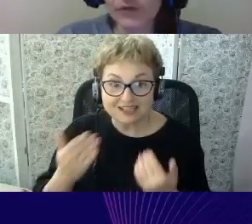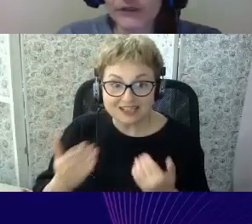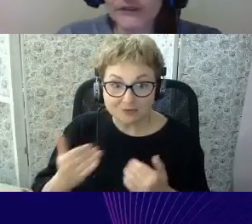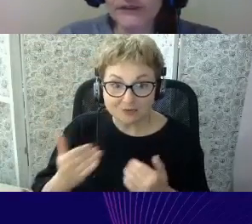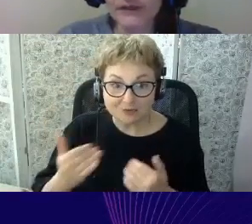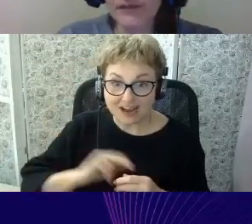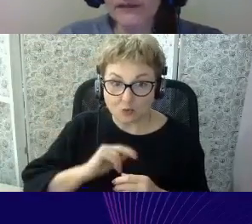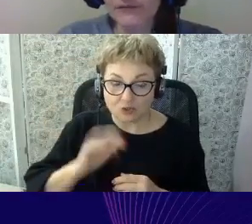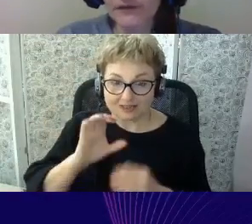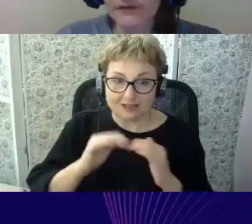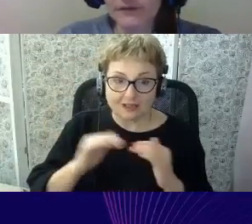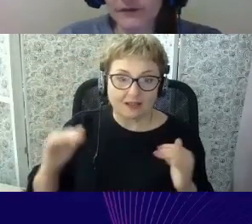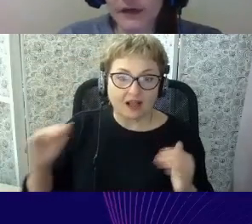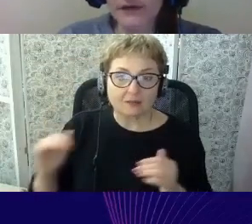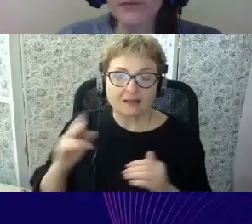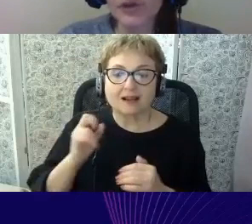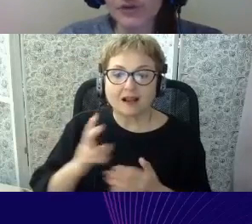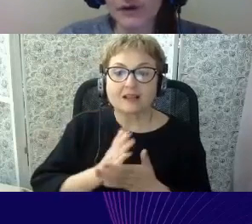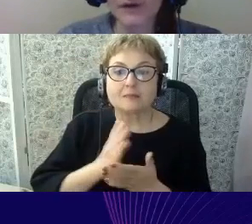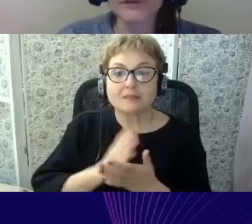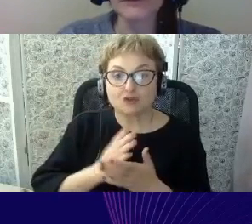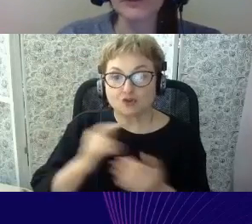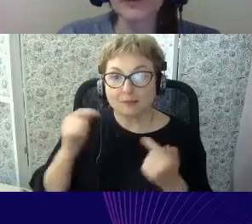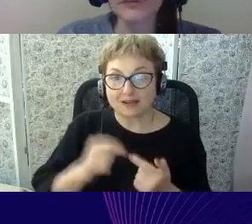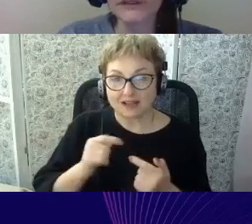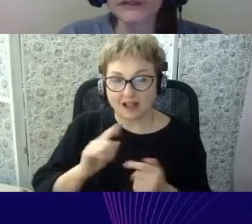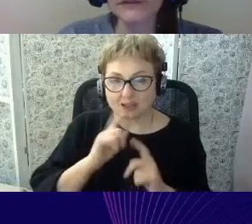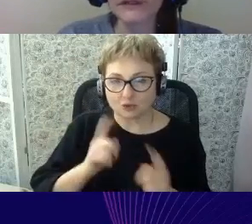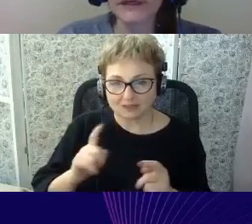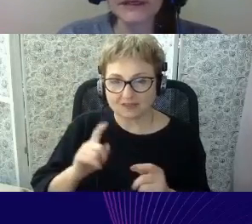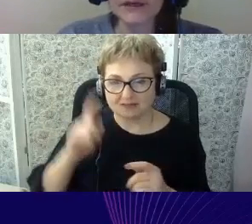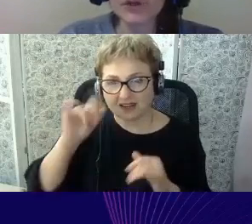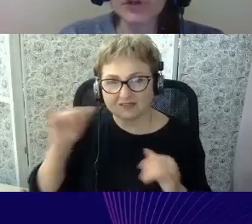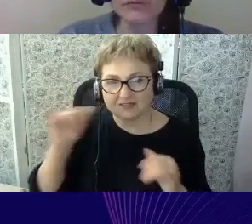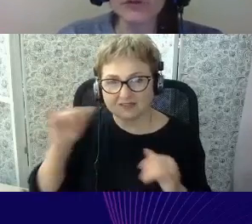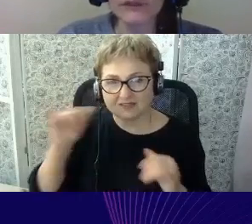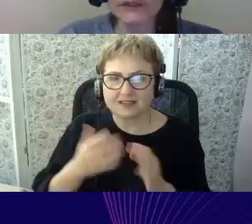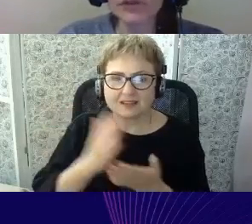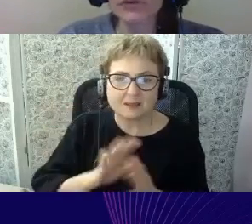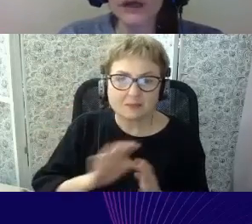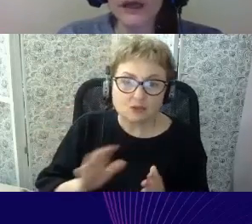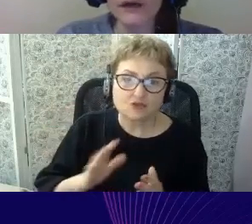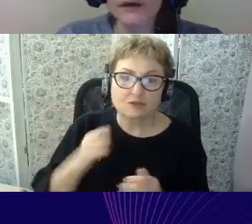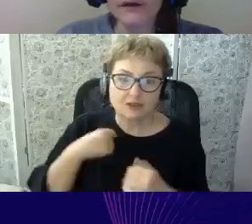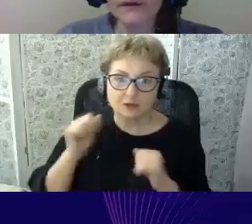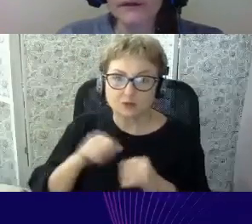Сегодня, работая с ребятами, как имеющими определенные особенности развития, так и не имеющими, могу сказать,